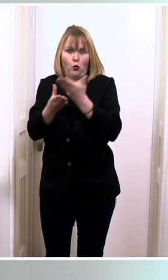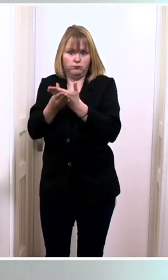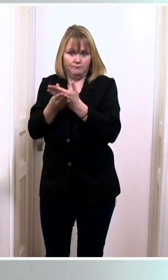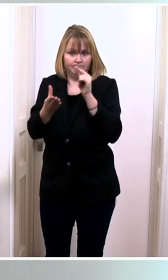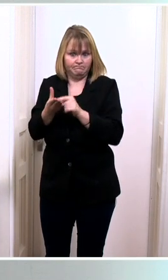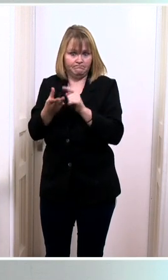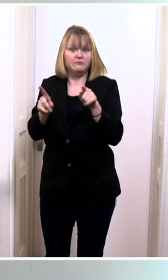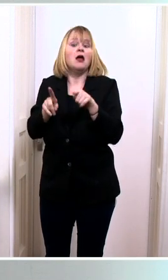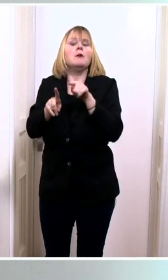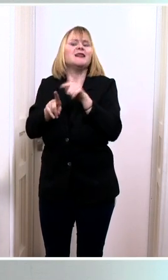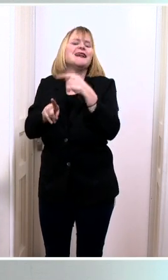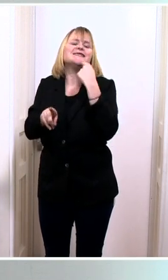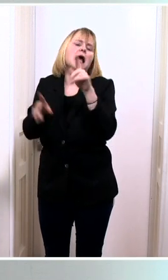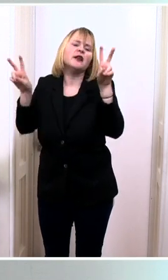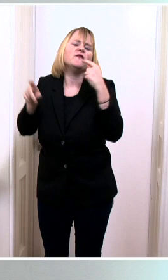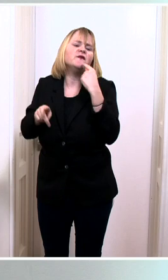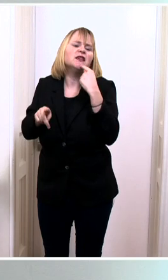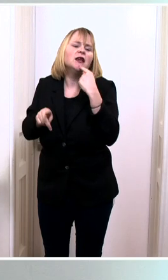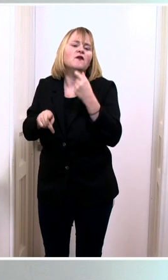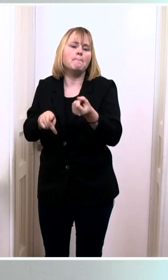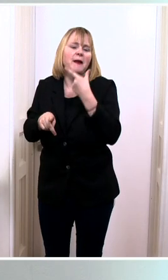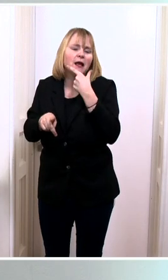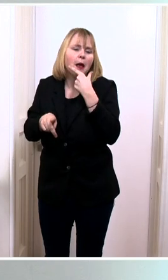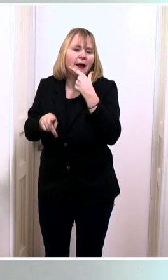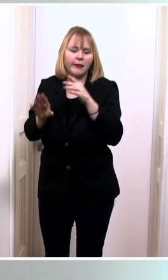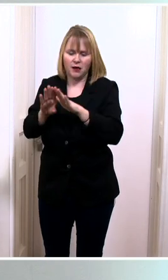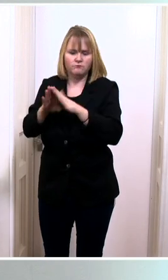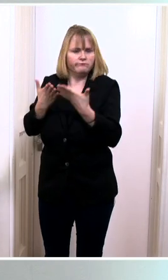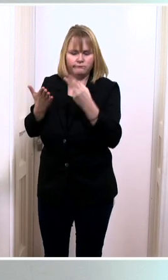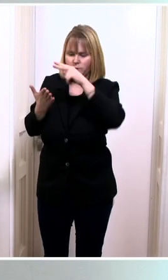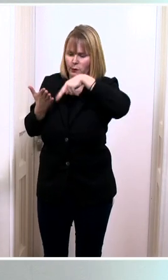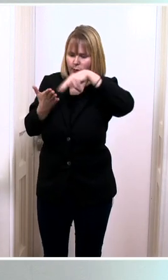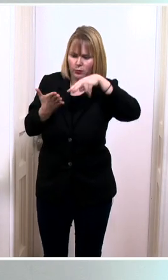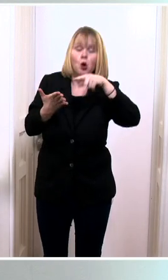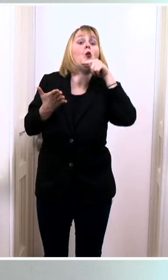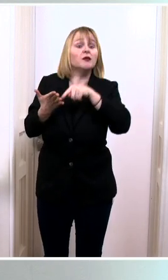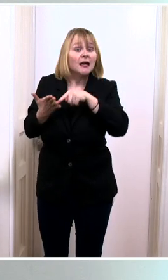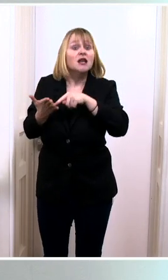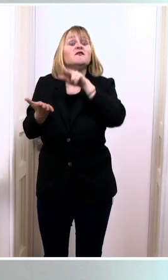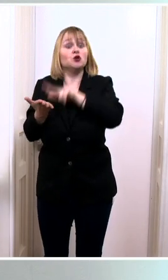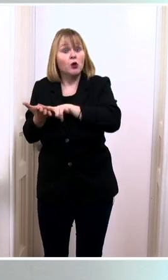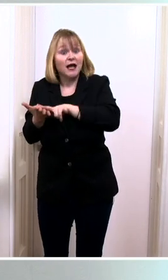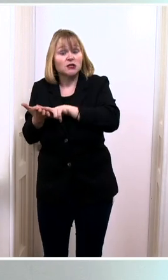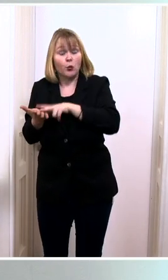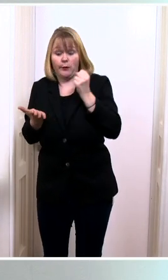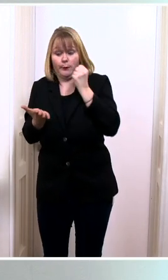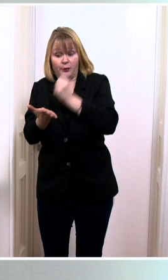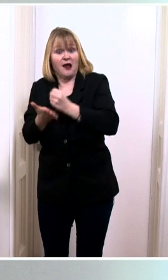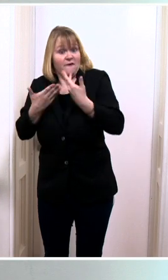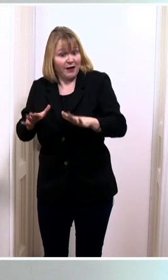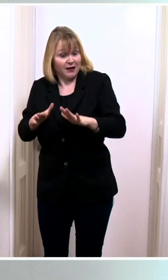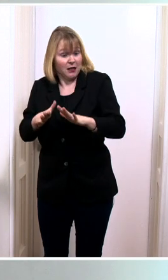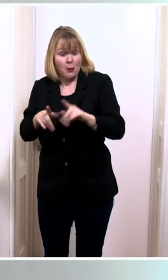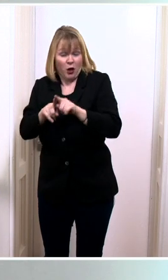Beipackzettel dieses Medikaments, der steht erst zur Verfügung, wenn die Zulassung erteilt ist. Die Zulassung wurde ganz kurz vor